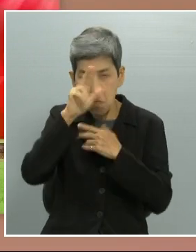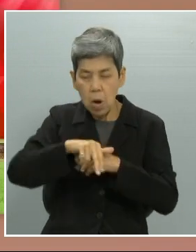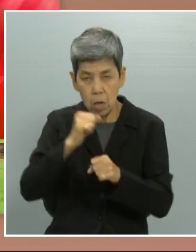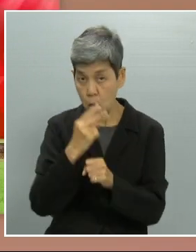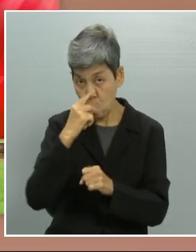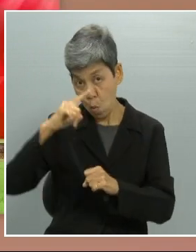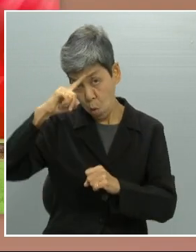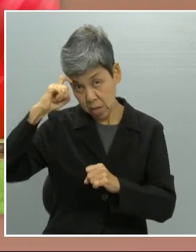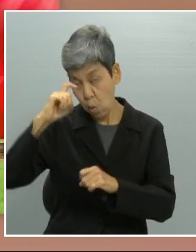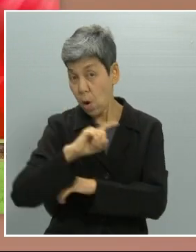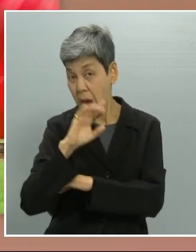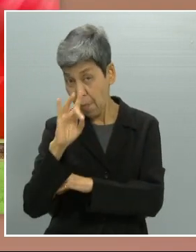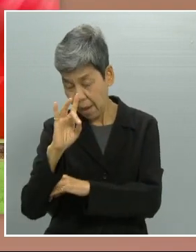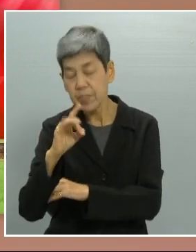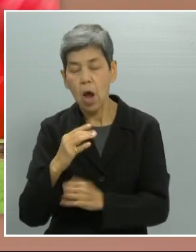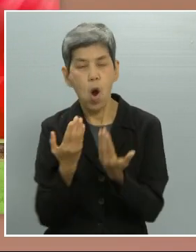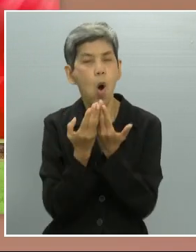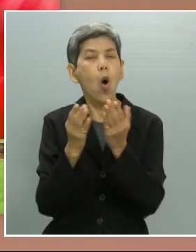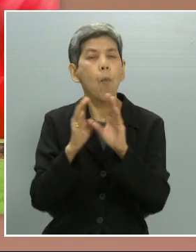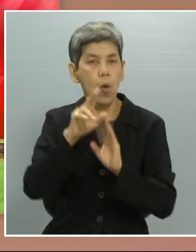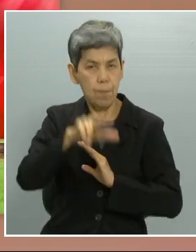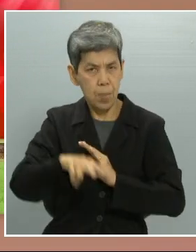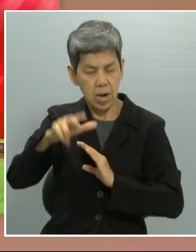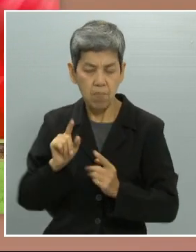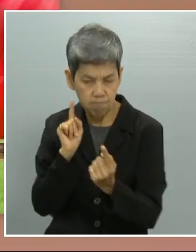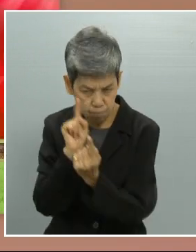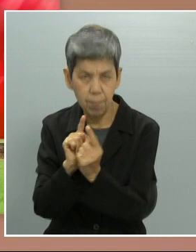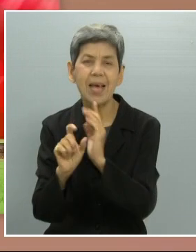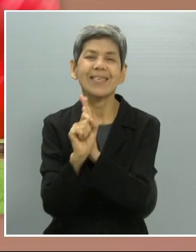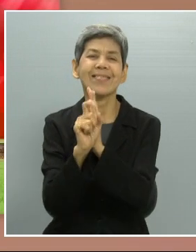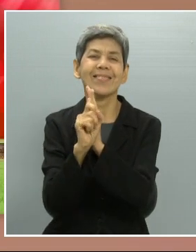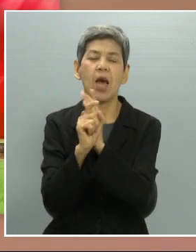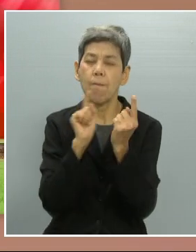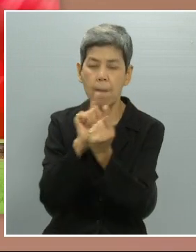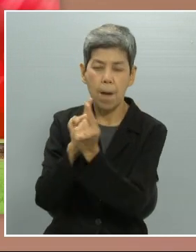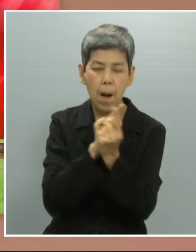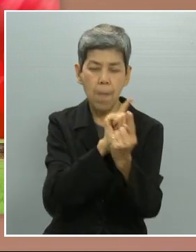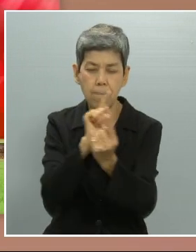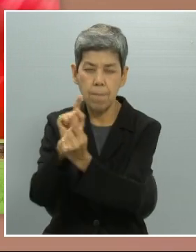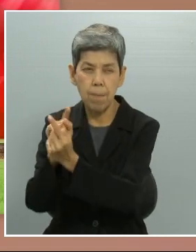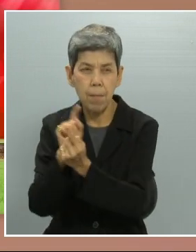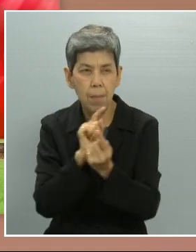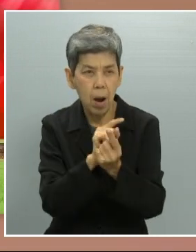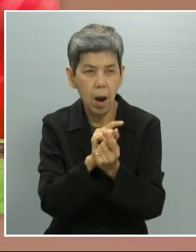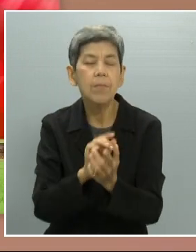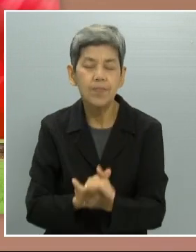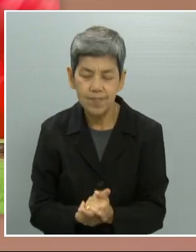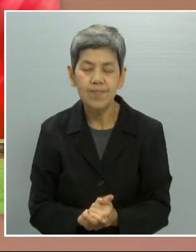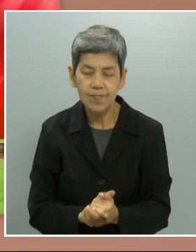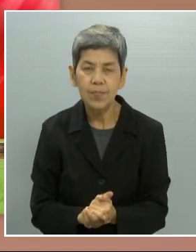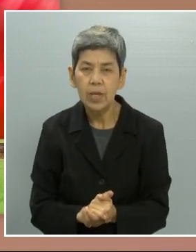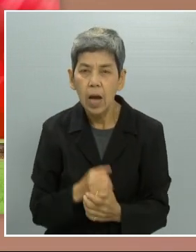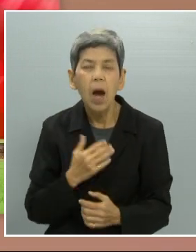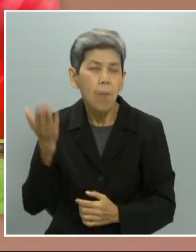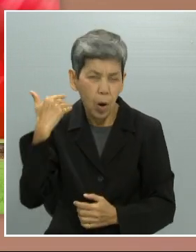18มิถุนายนนี้ครอบครัวเพื่อไทยจะขอไปศรีสะเกษพบปะพี่น้องประชาชนก็ประมาณว่าท่านผู้ชมมัน